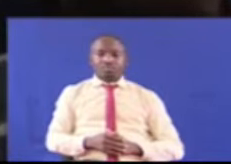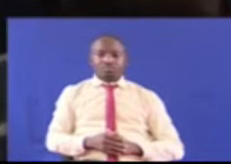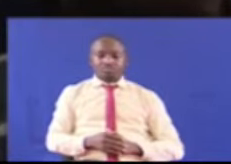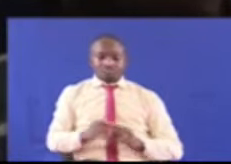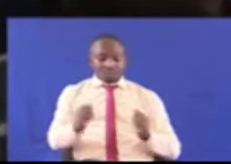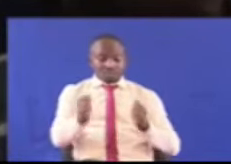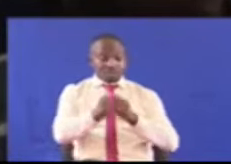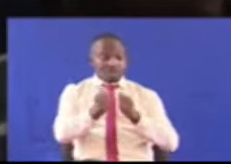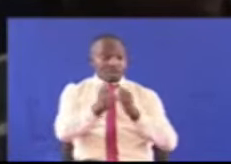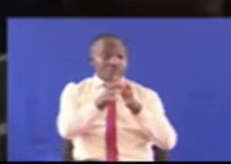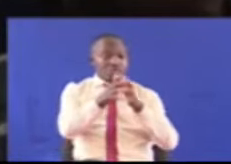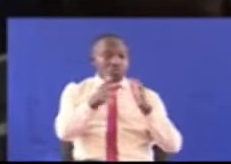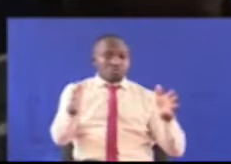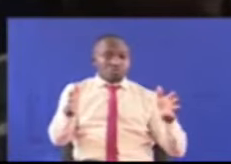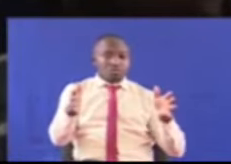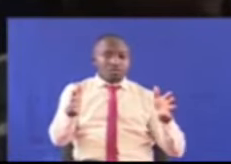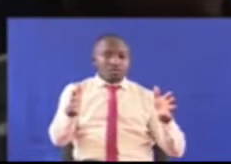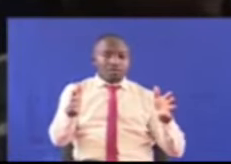Kikubwa